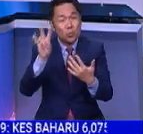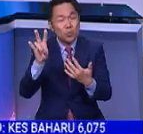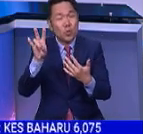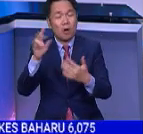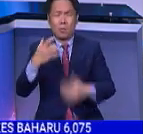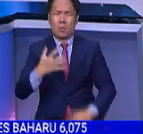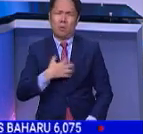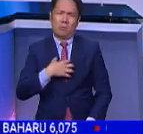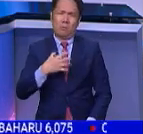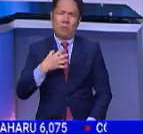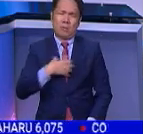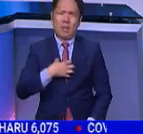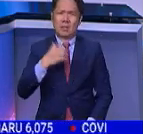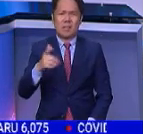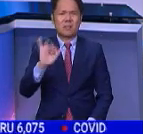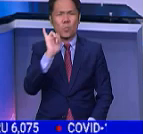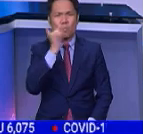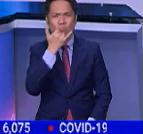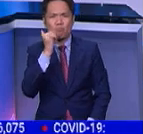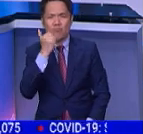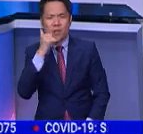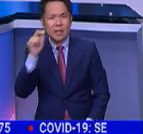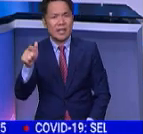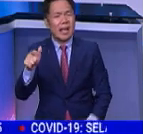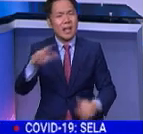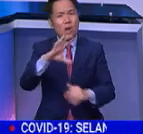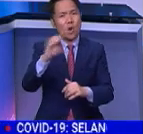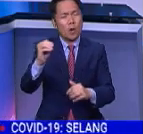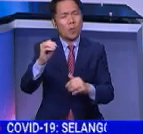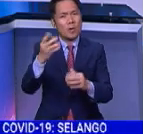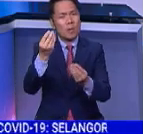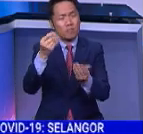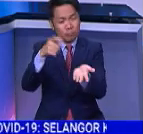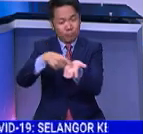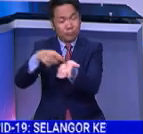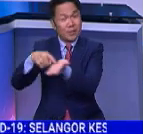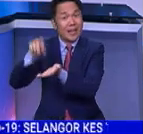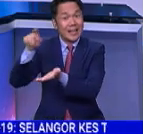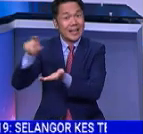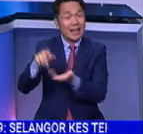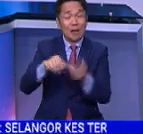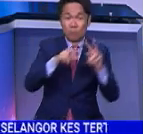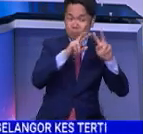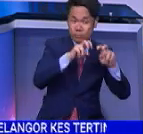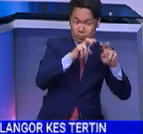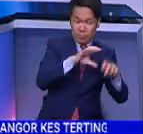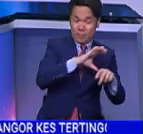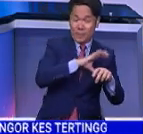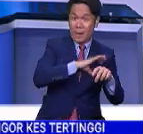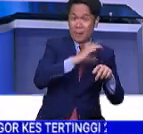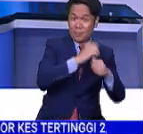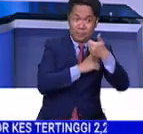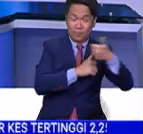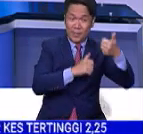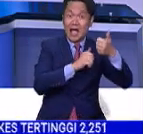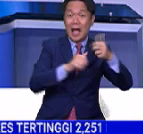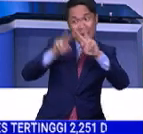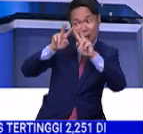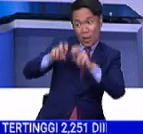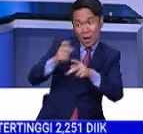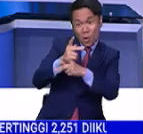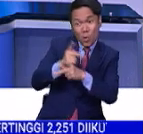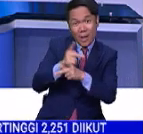797 aduan mengenai kesalahan syarikat kredit komuniti yang diterima Cawangan Siasatan dan Pemantauan Bahagian Kawalan Kredit